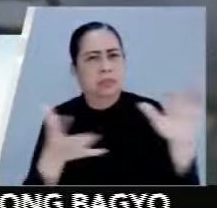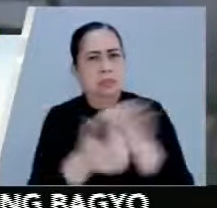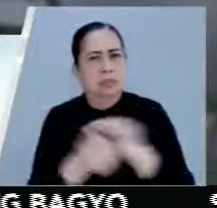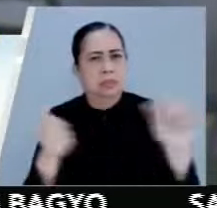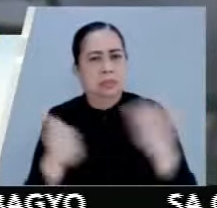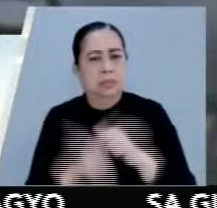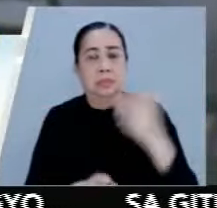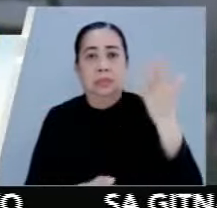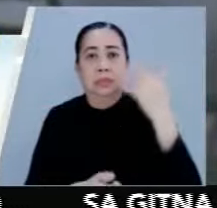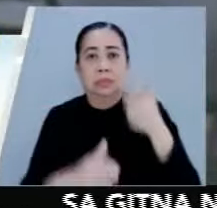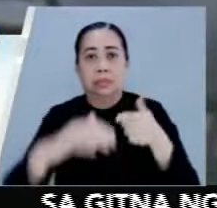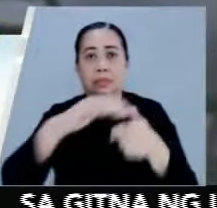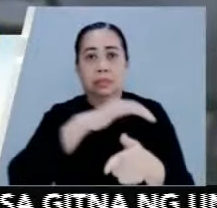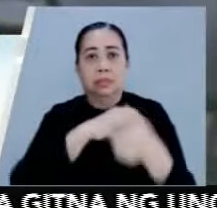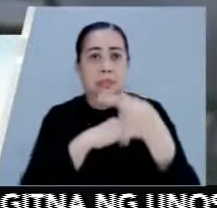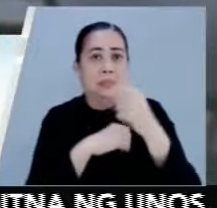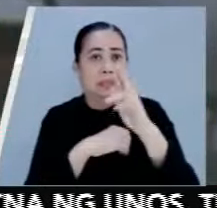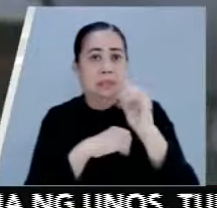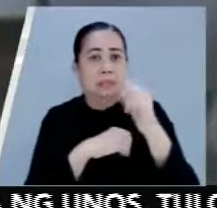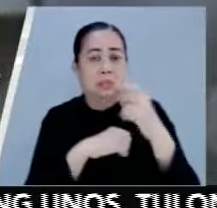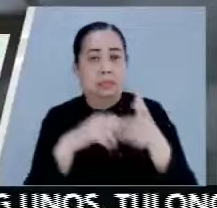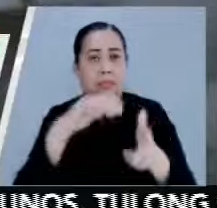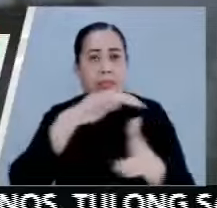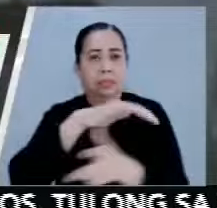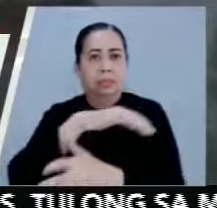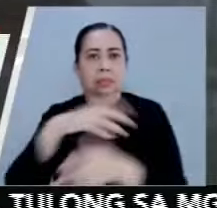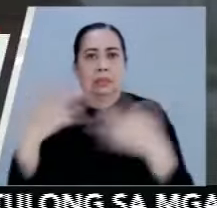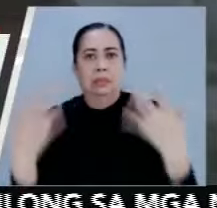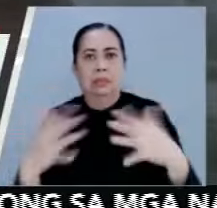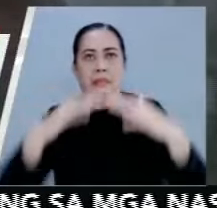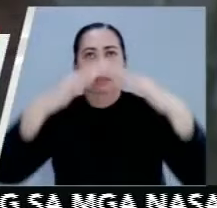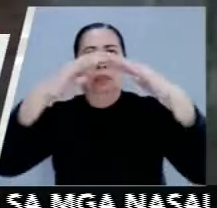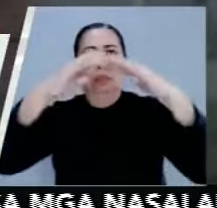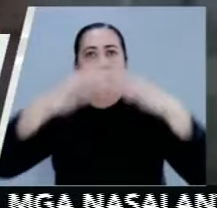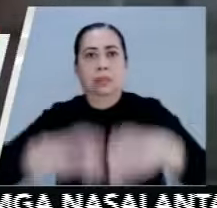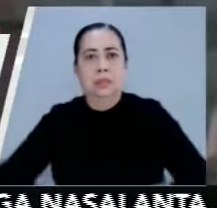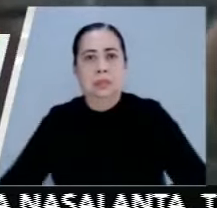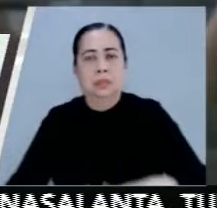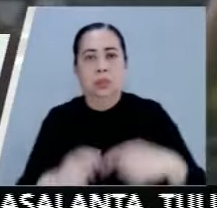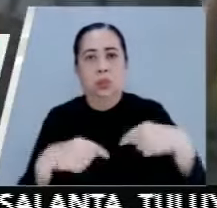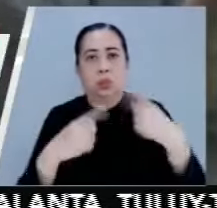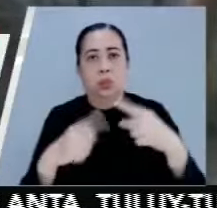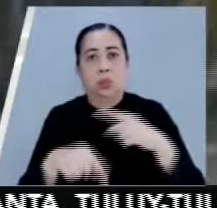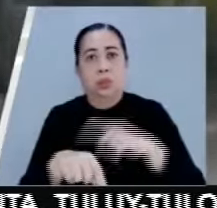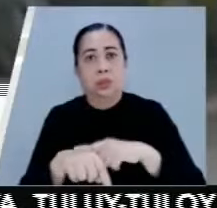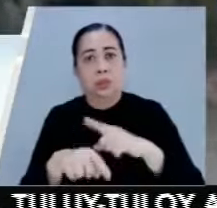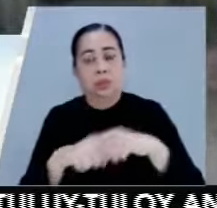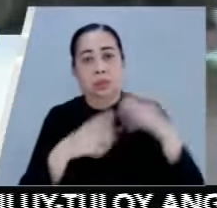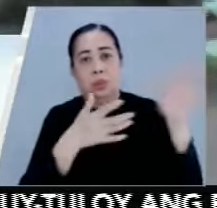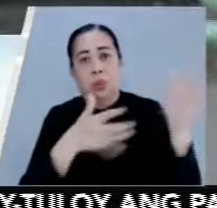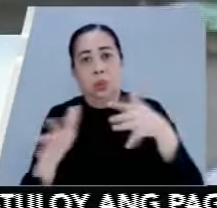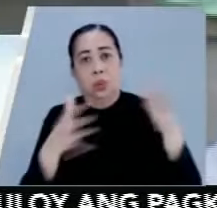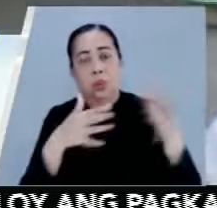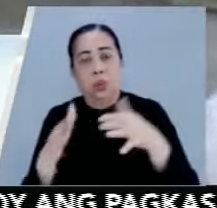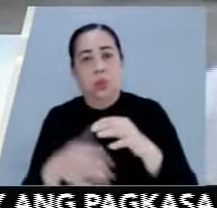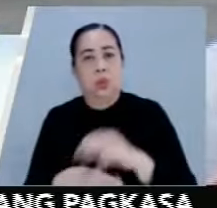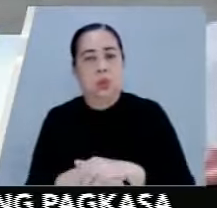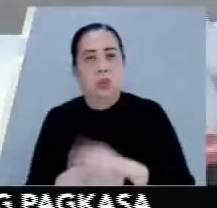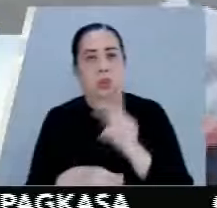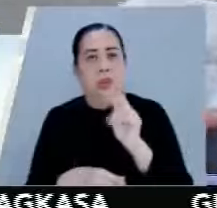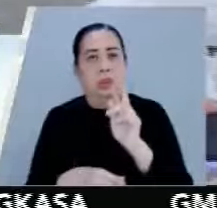garahe na nasa aking harapan tuluyan ng naglaho sa kasagsagan kasi ng pananalasa ng baguong Christine ang rumaragasang